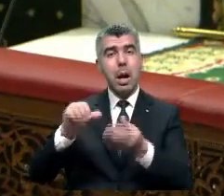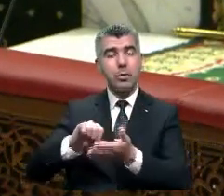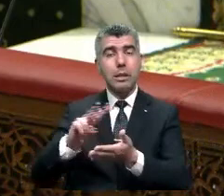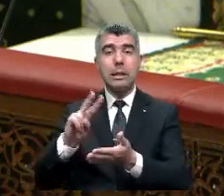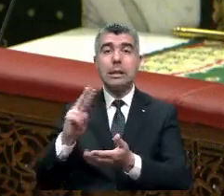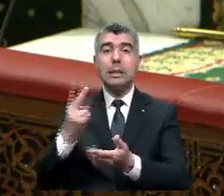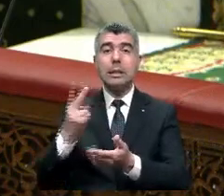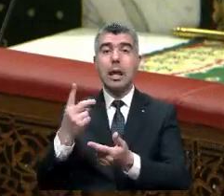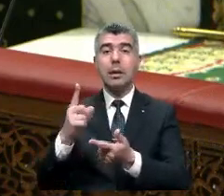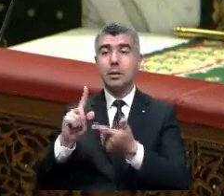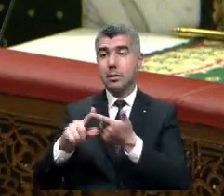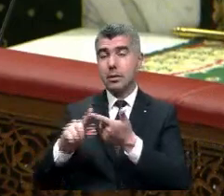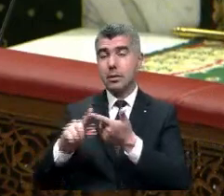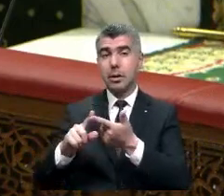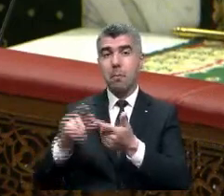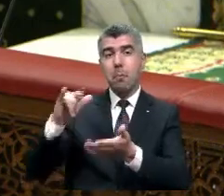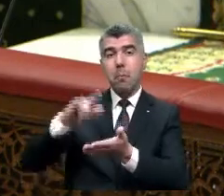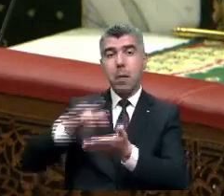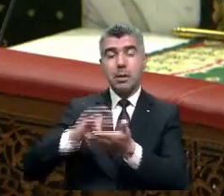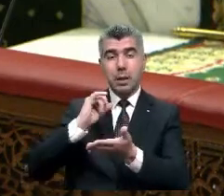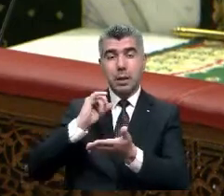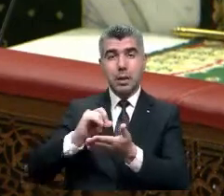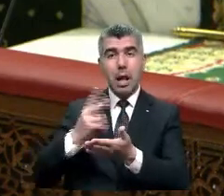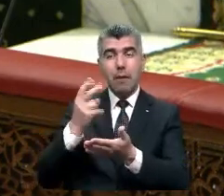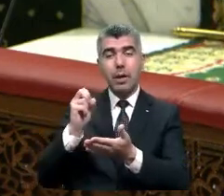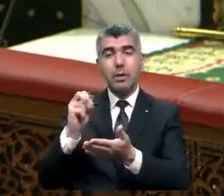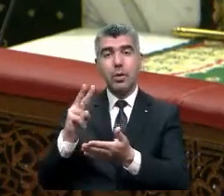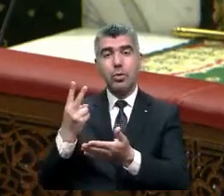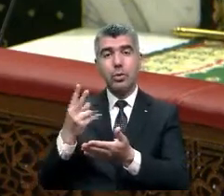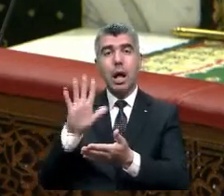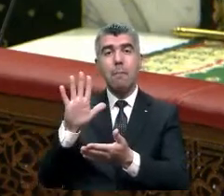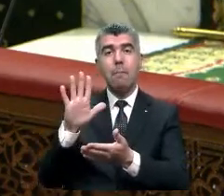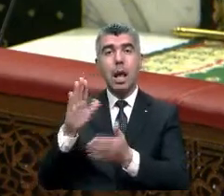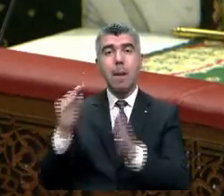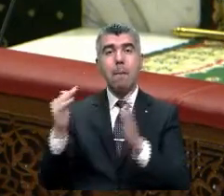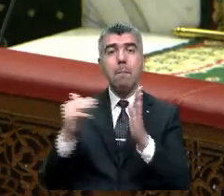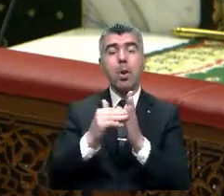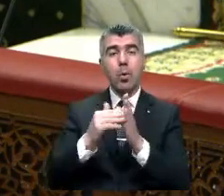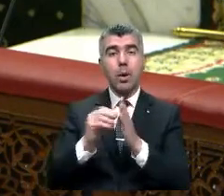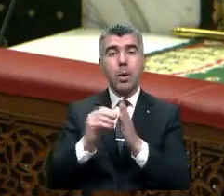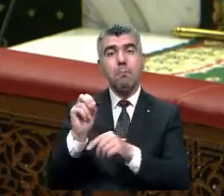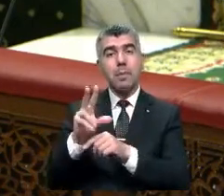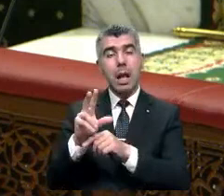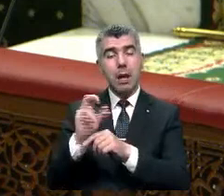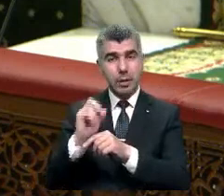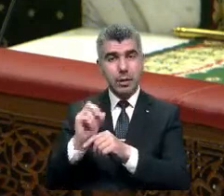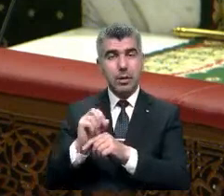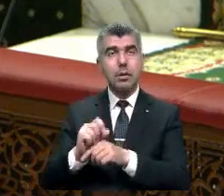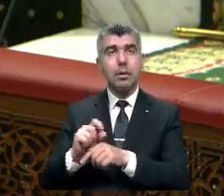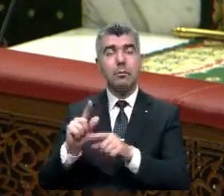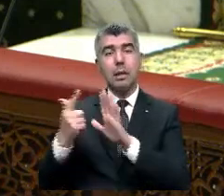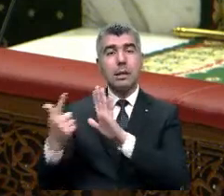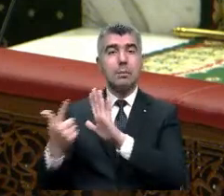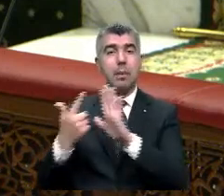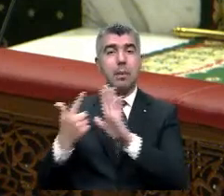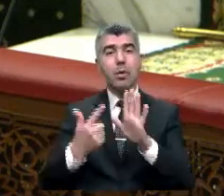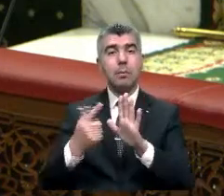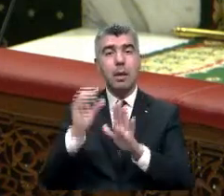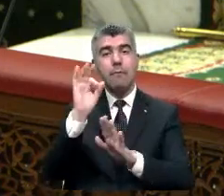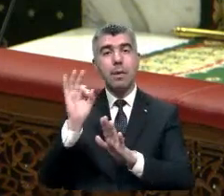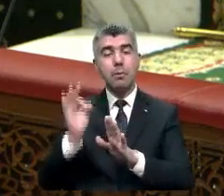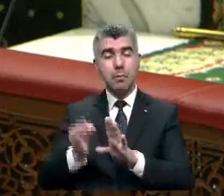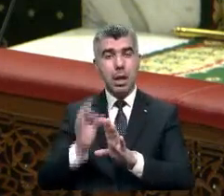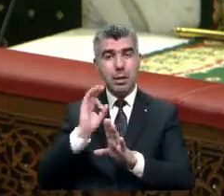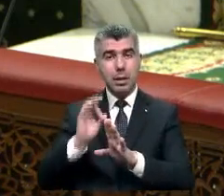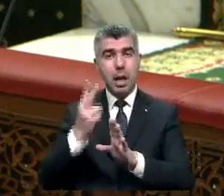حجم الحركه ديال النقل، واستقبل سنه 2022 تقريبا 5 ملايين مسافر بنسبه استرجاع ديال 77%